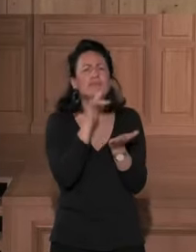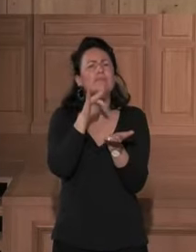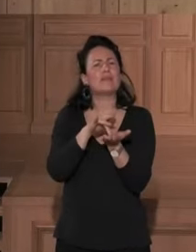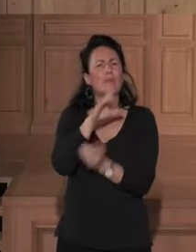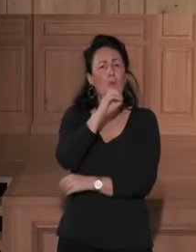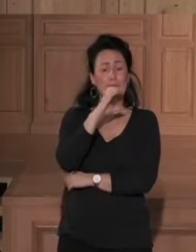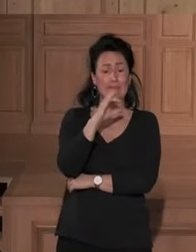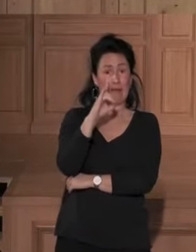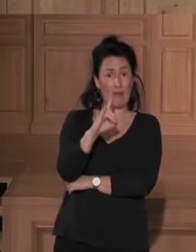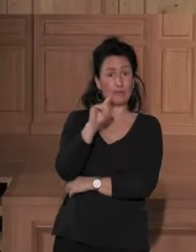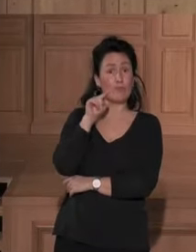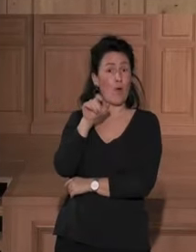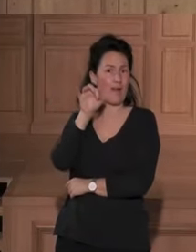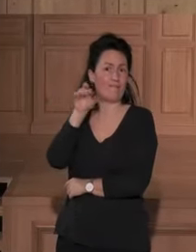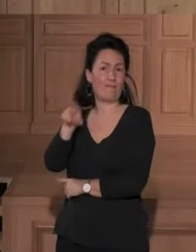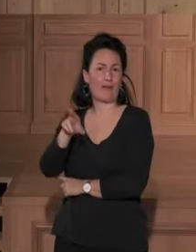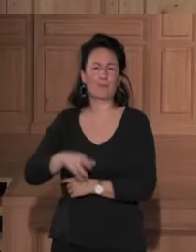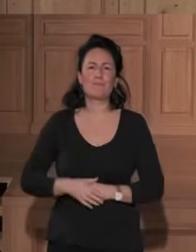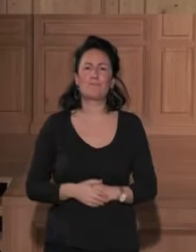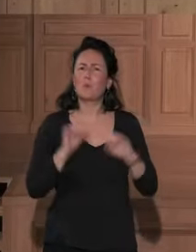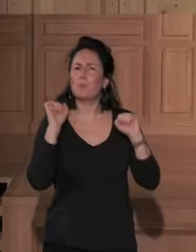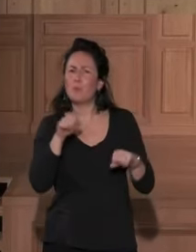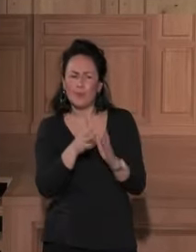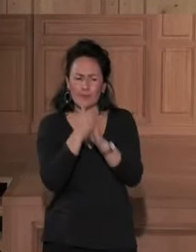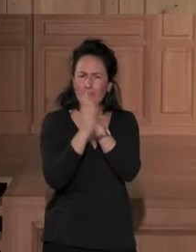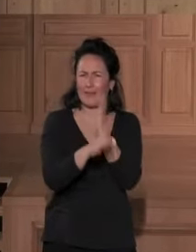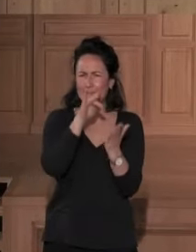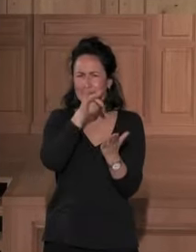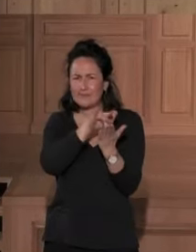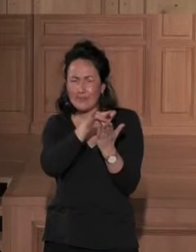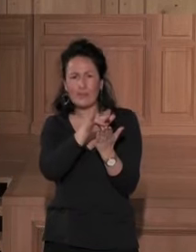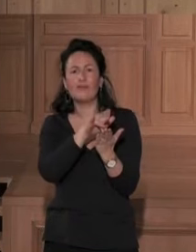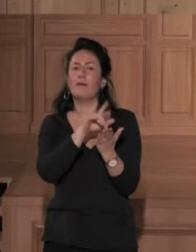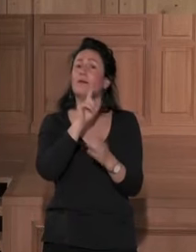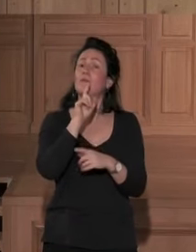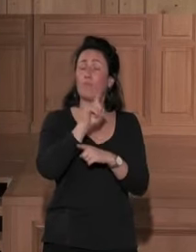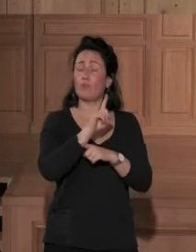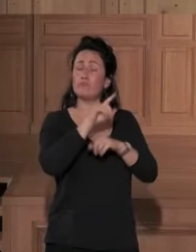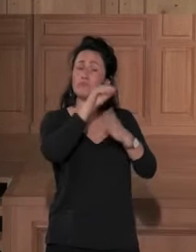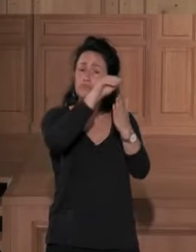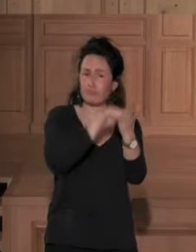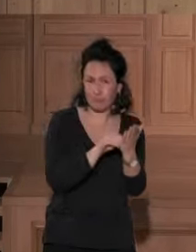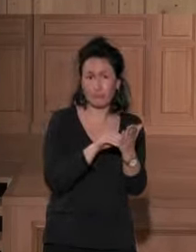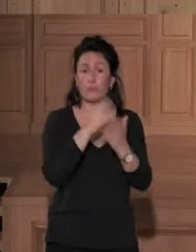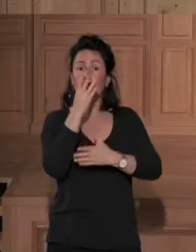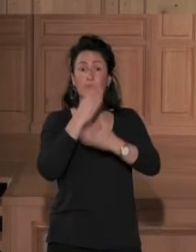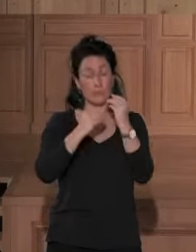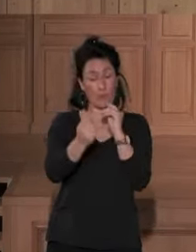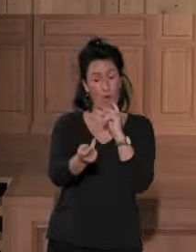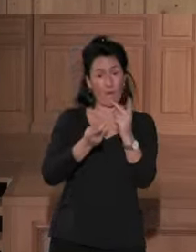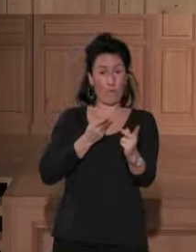och.fr. Vous pouvez vous abonner directement sur le site internet ou nous envoyer un chèque à l'OCH.